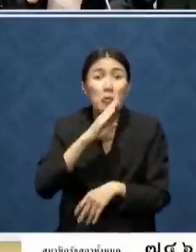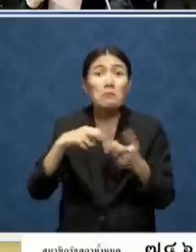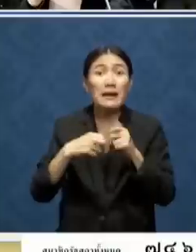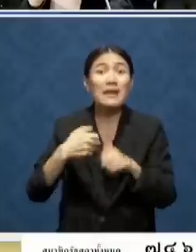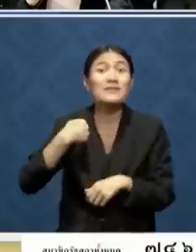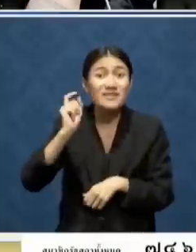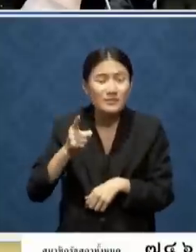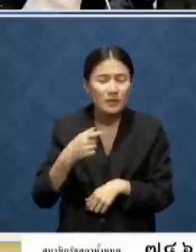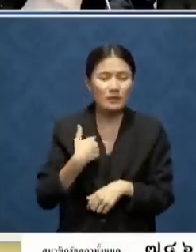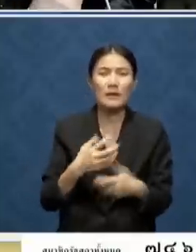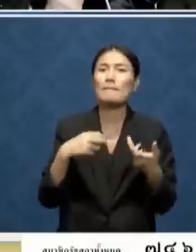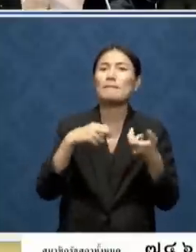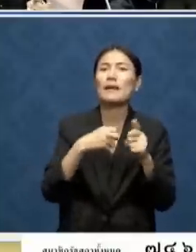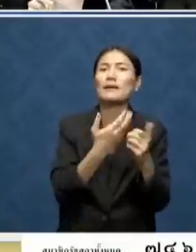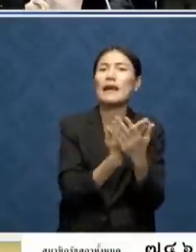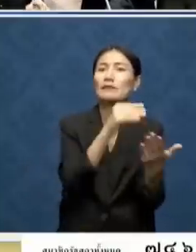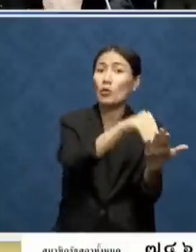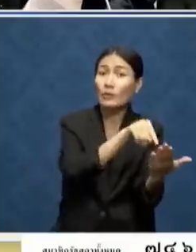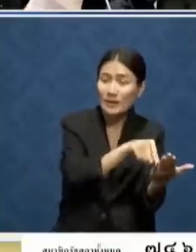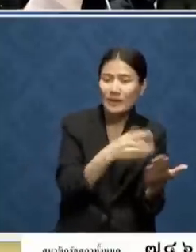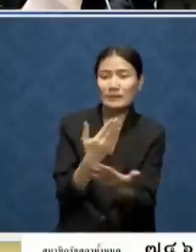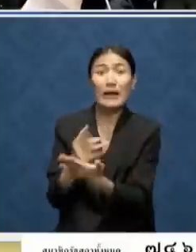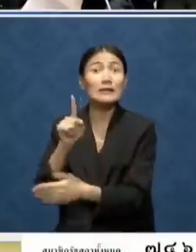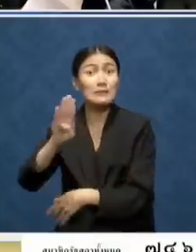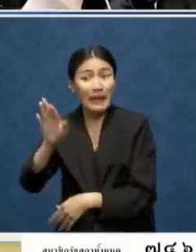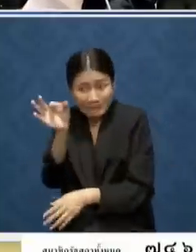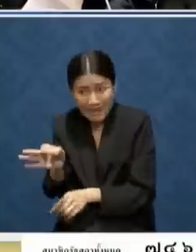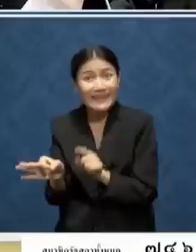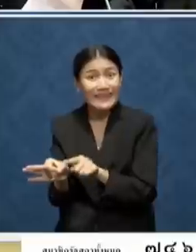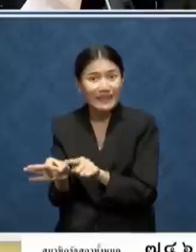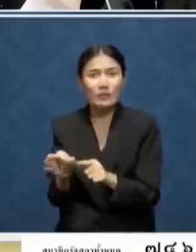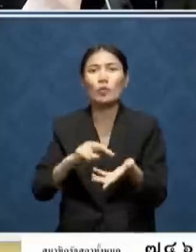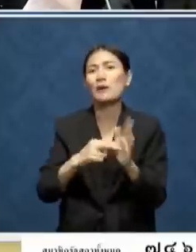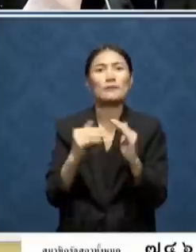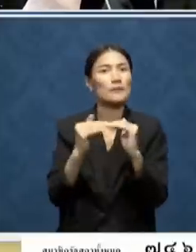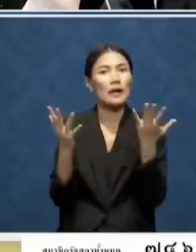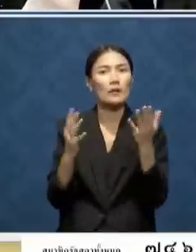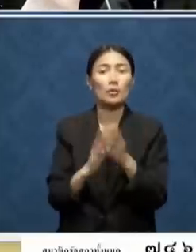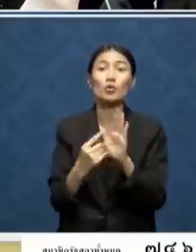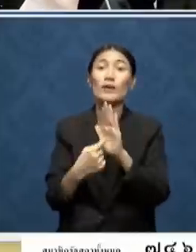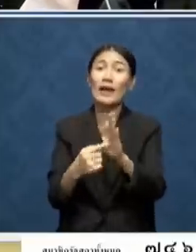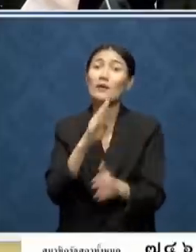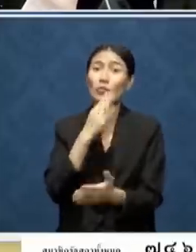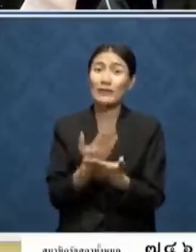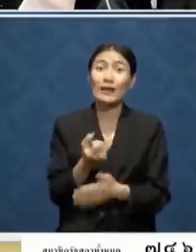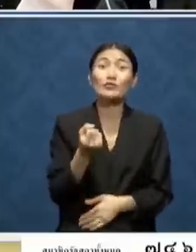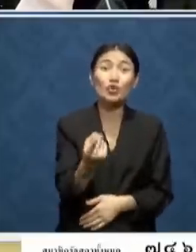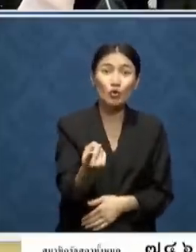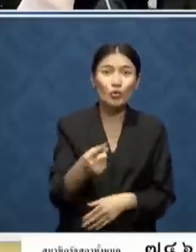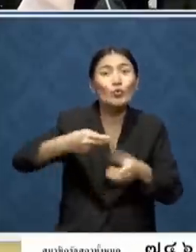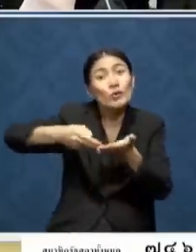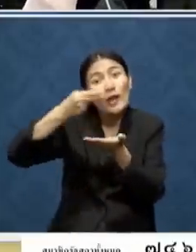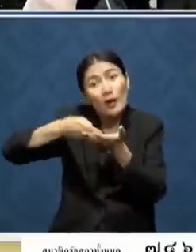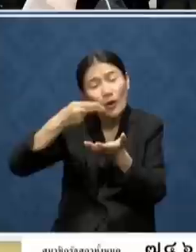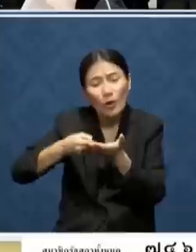บาทดิจิทอลจะไม่เท่ากับ 1บาทในโลกจริงทันทียกตัวอย่างเช่นค่ะหากเราไปใช้เงินสดซื้อก๋วยเตี๋ยวนะ